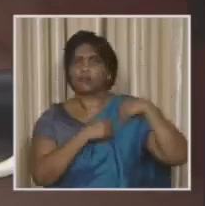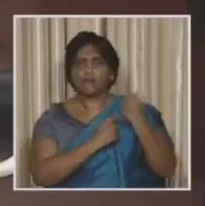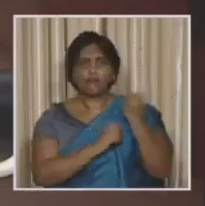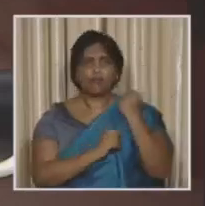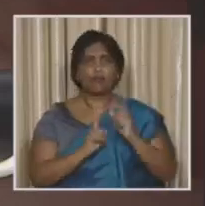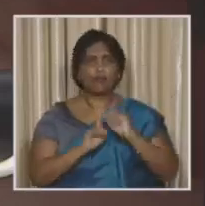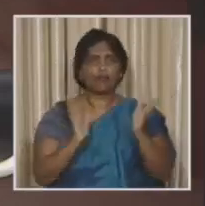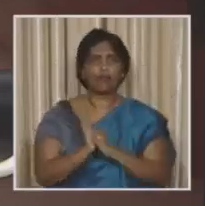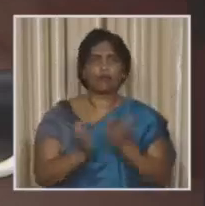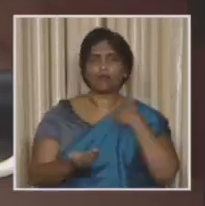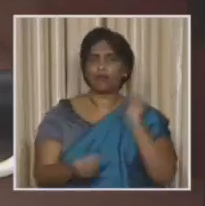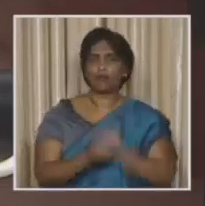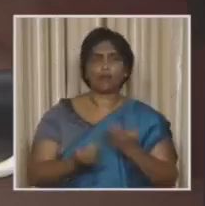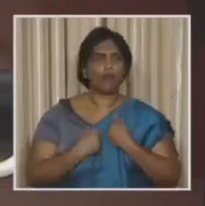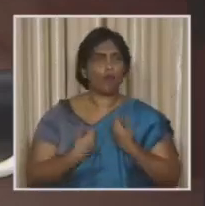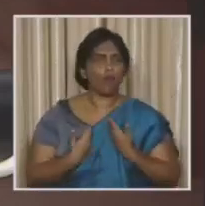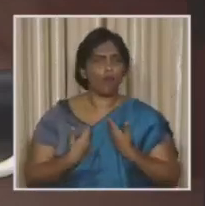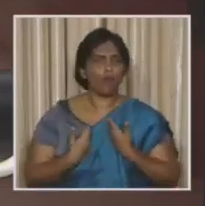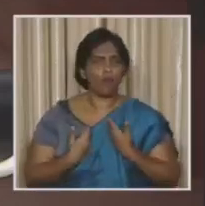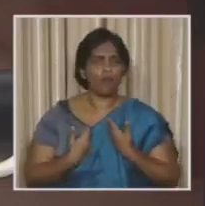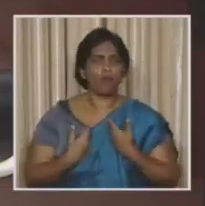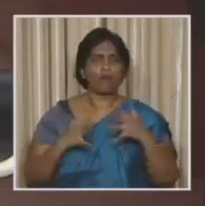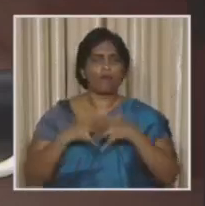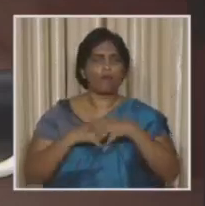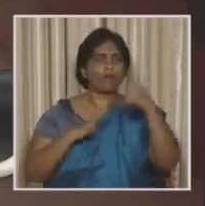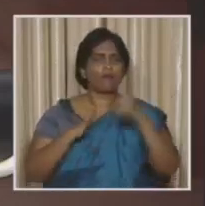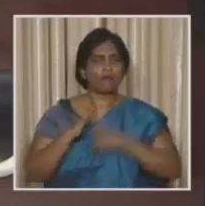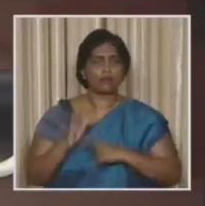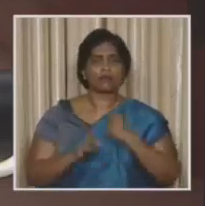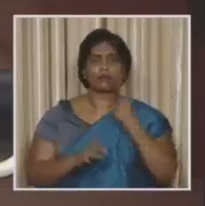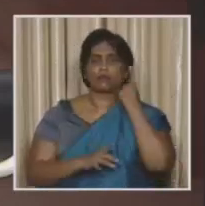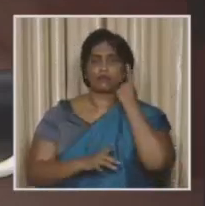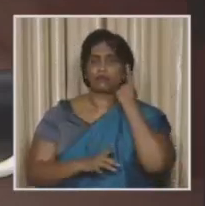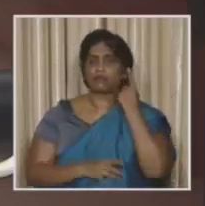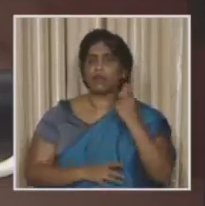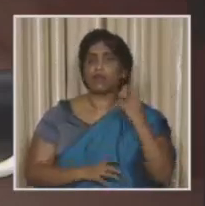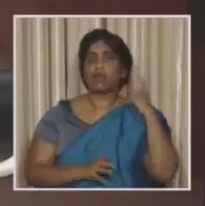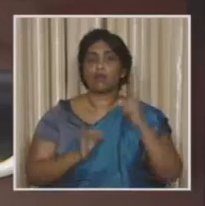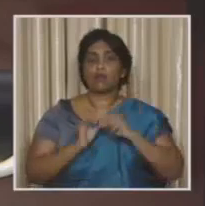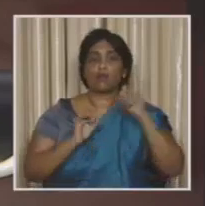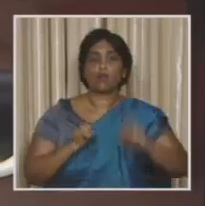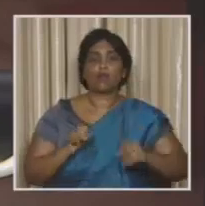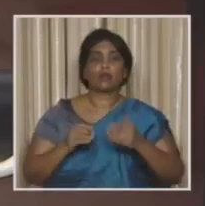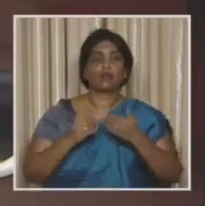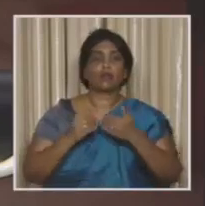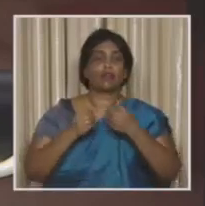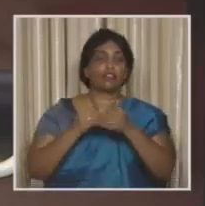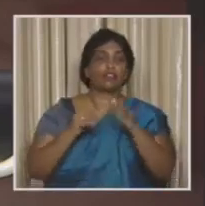මොකටද අගමැතිකමක් තියාගෙන? අර මන්දක වජිර අබේවර්ධන කියන බුද්ධිමන මොකද ආරක්ෂක මණ්ඩල ගේට්ටුව ගාව